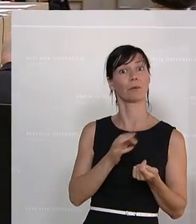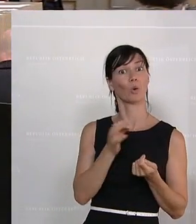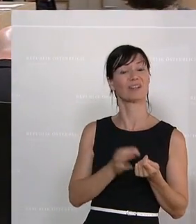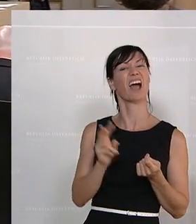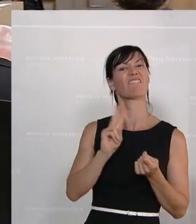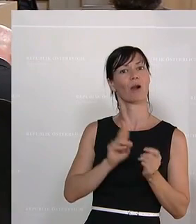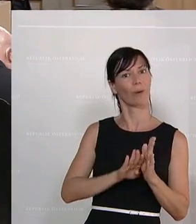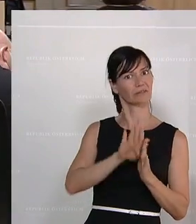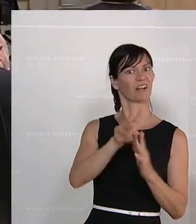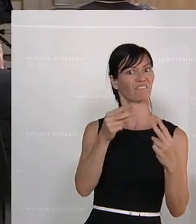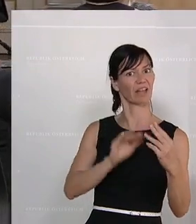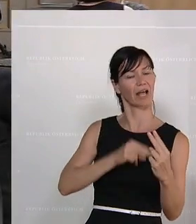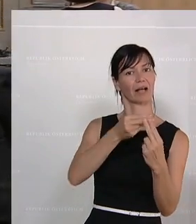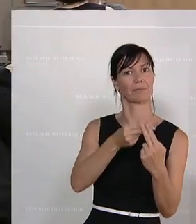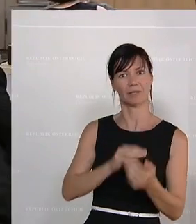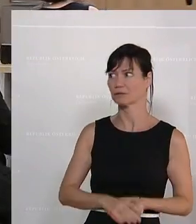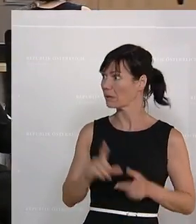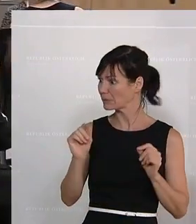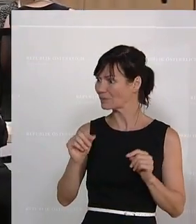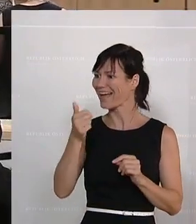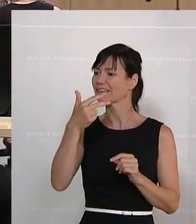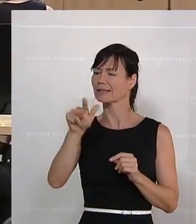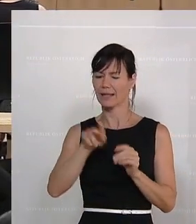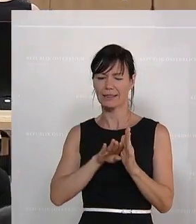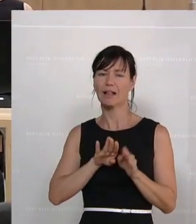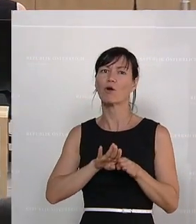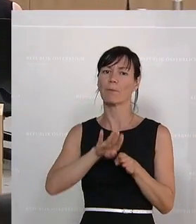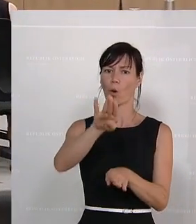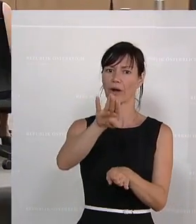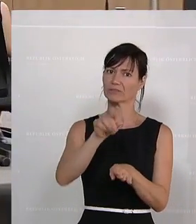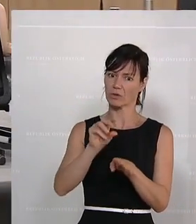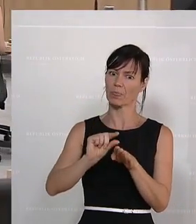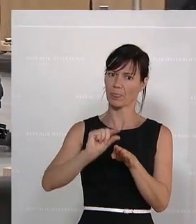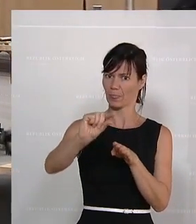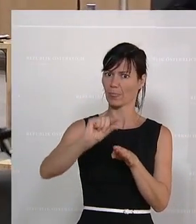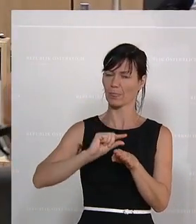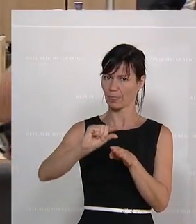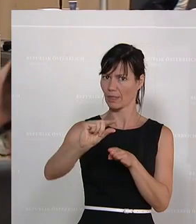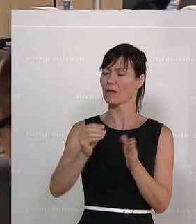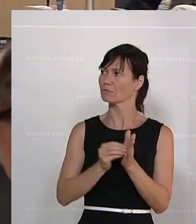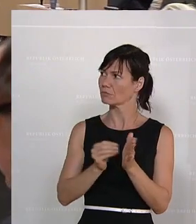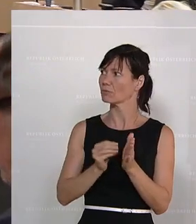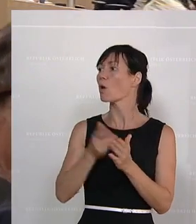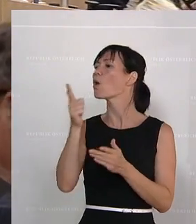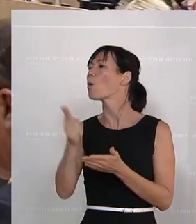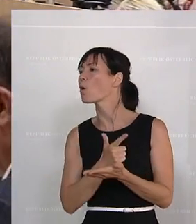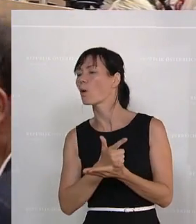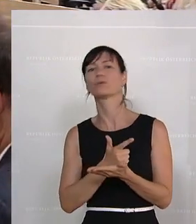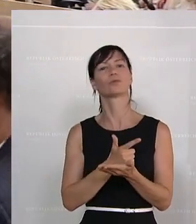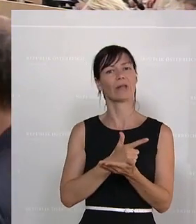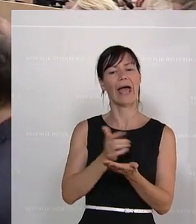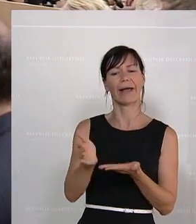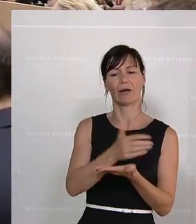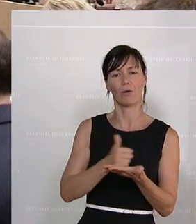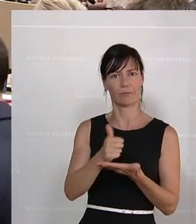gestalten kann genau mit dem drittel was zur gestaltung über bleibt aber im sinn der lohn und einkommenssteuer rückgabe so dass wirklich hunger prozent zurück gegeben